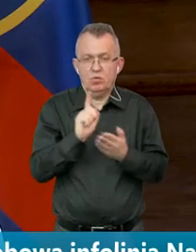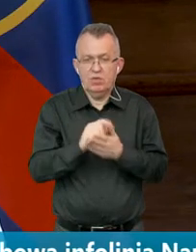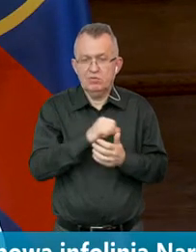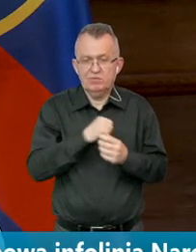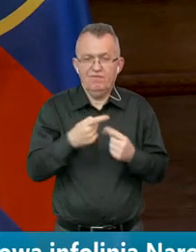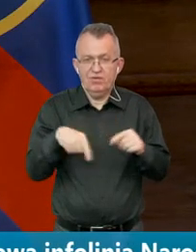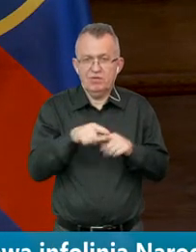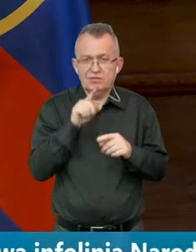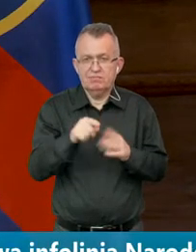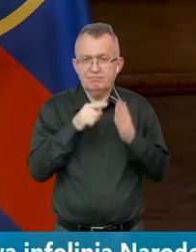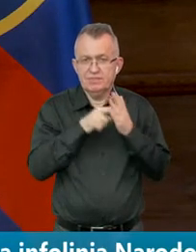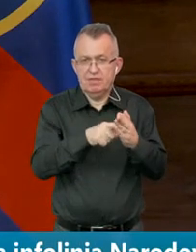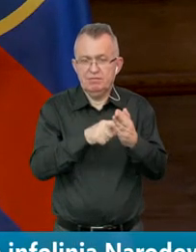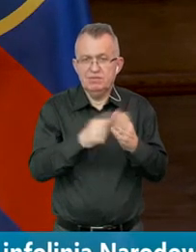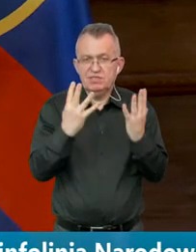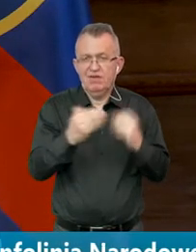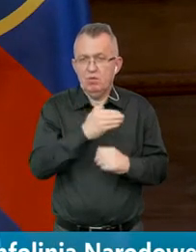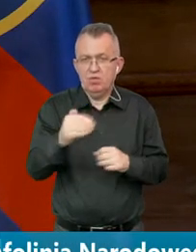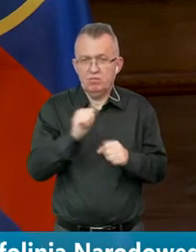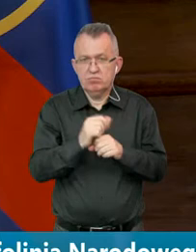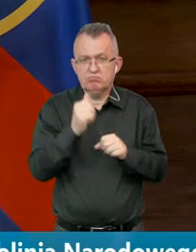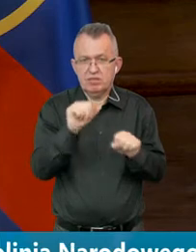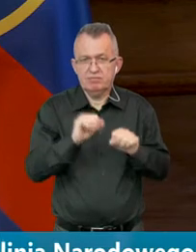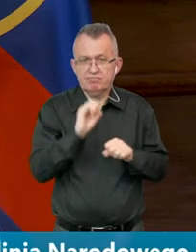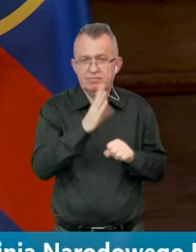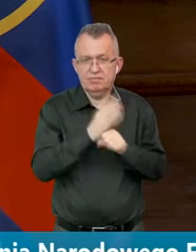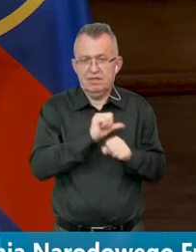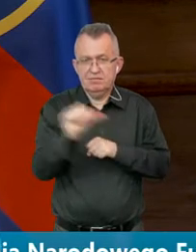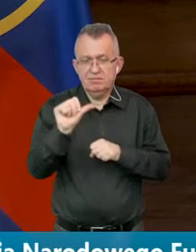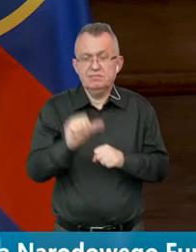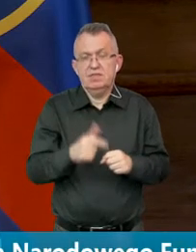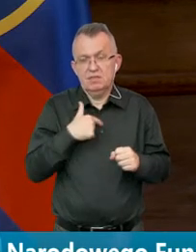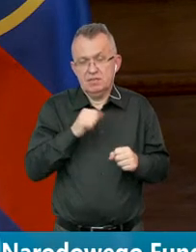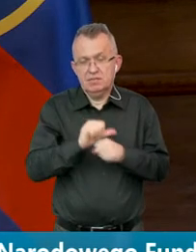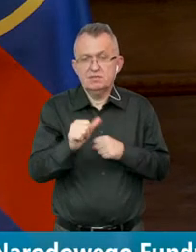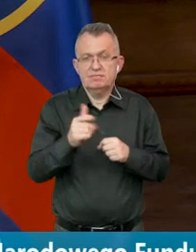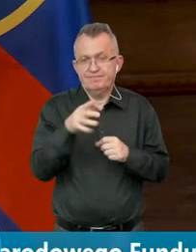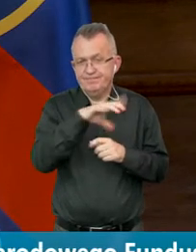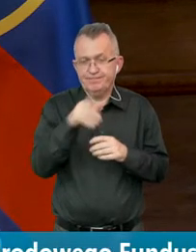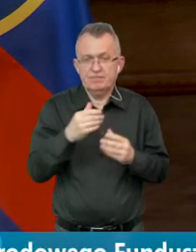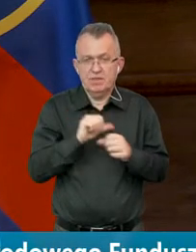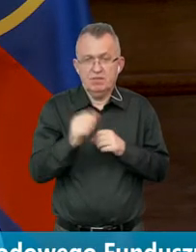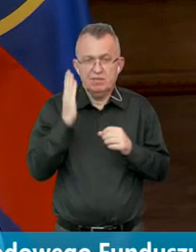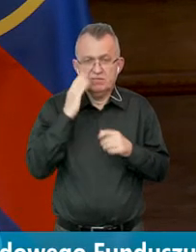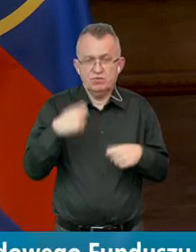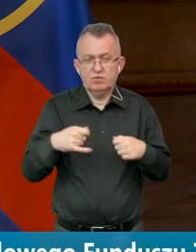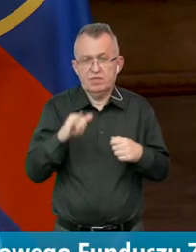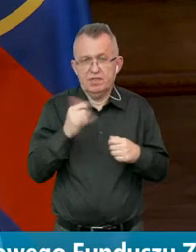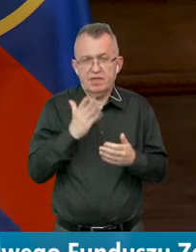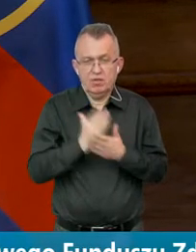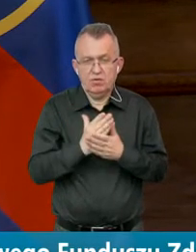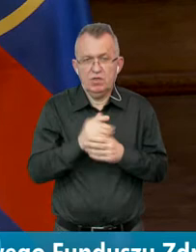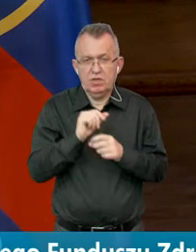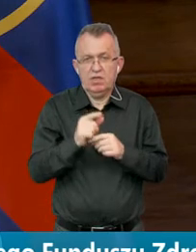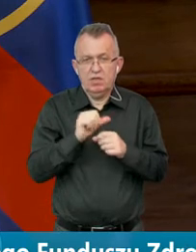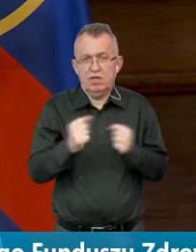osiągnąć cel. 9 milionów jest na koncie, więc myślę, że to jest zasługa Was wszystkich, mieszkańców Szczecina i nie tylko, ponieważ akcja